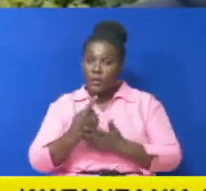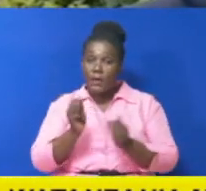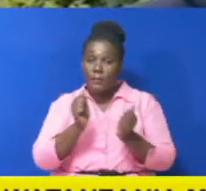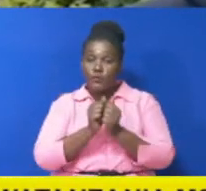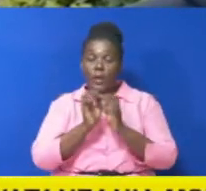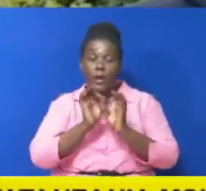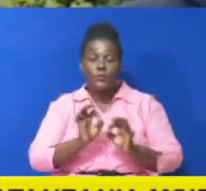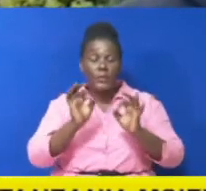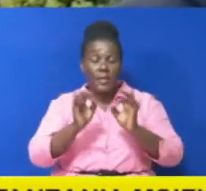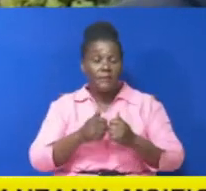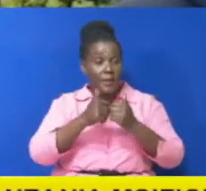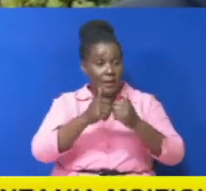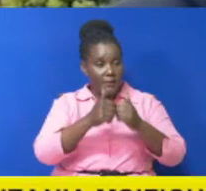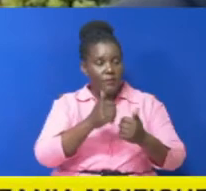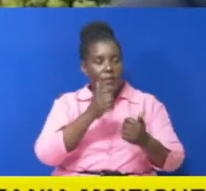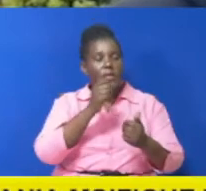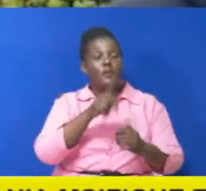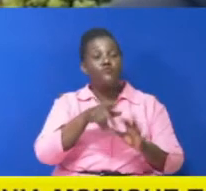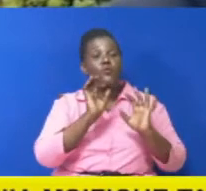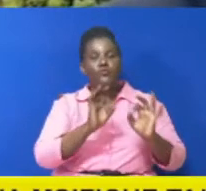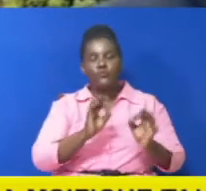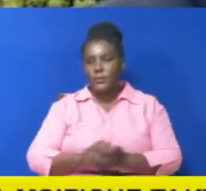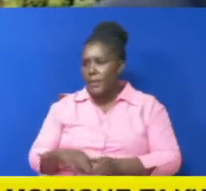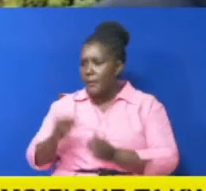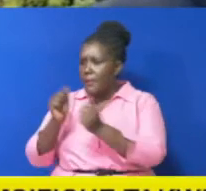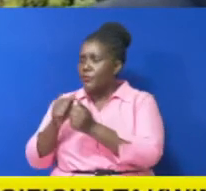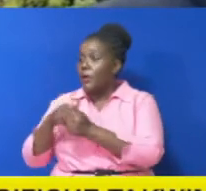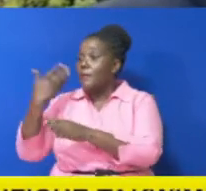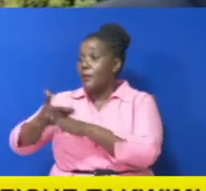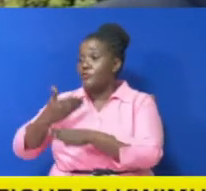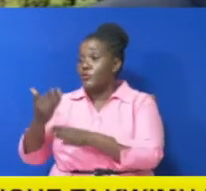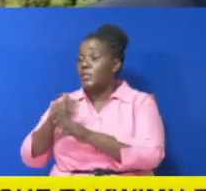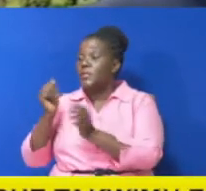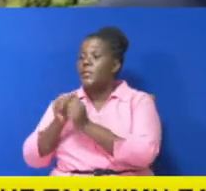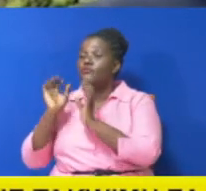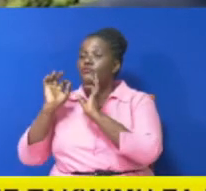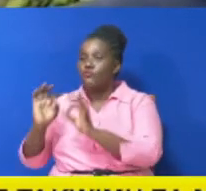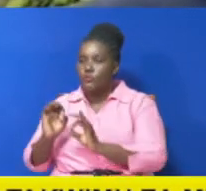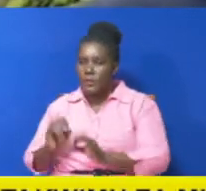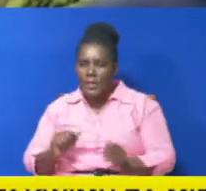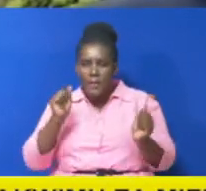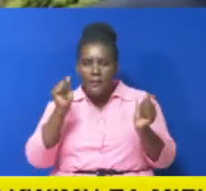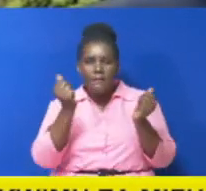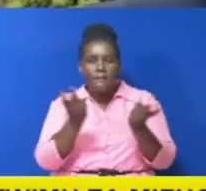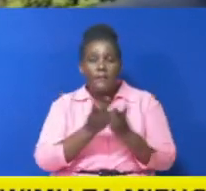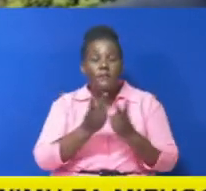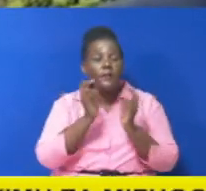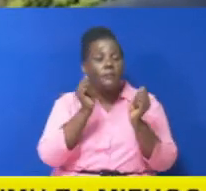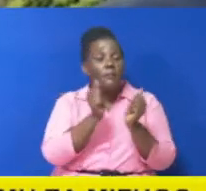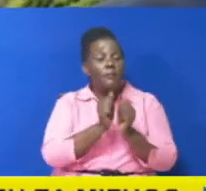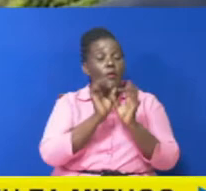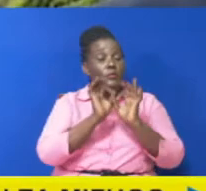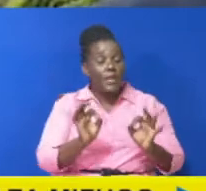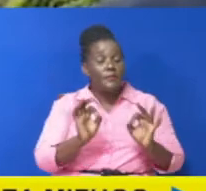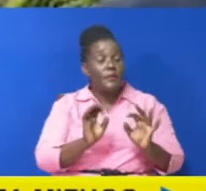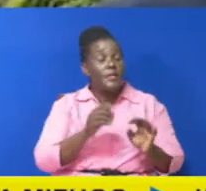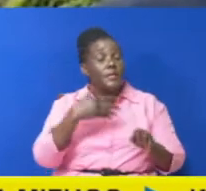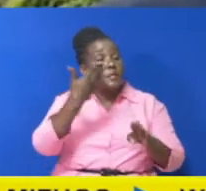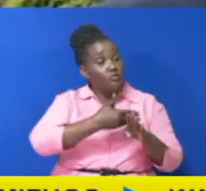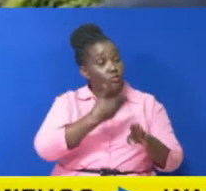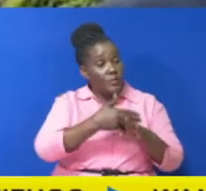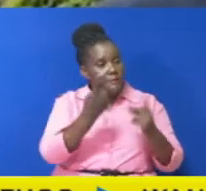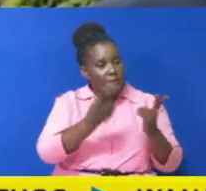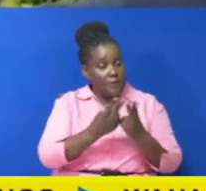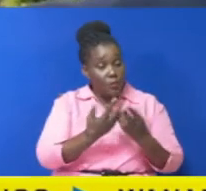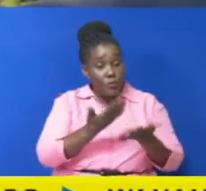Kwanza swala mazoezi ni kwa afya yako mwenyewe, na hivi tunapofanya usafi ni swala ambalo lina mazoezi pia. Kwa sababu toka tulivyoanza asubuhi mpaka saizi ni